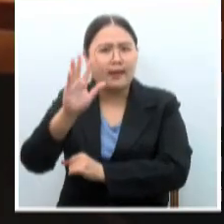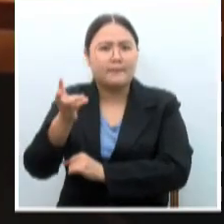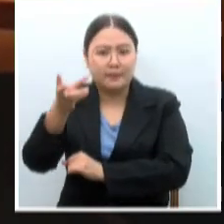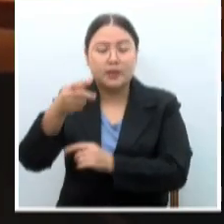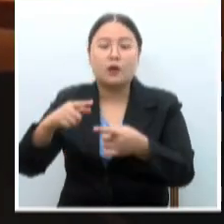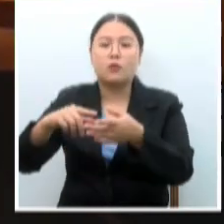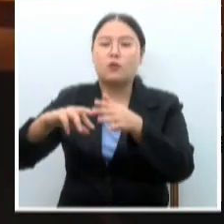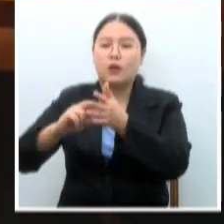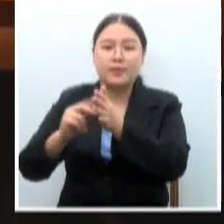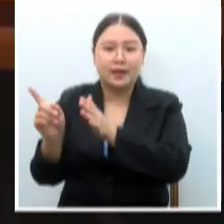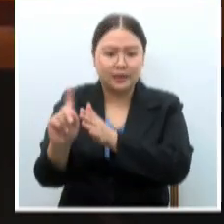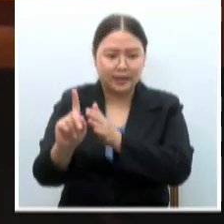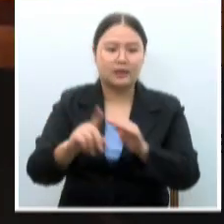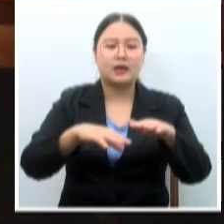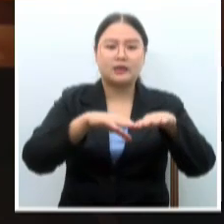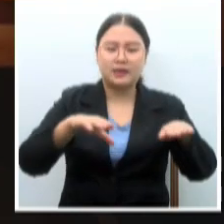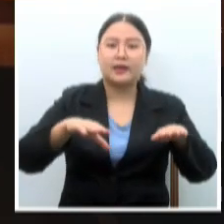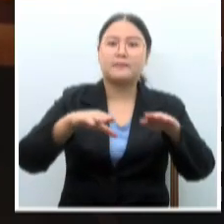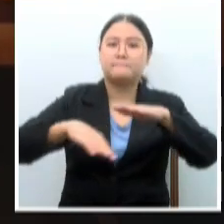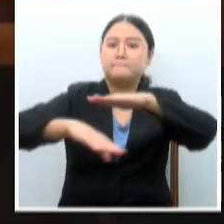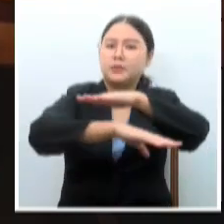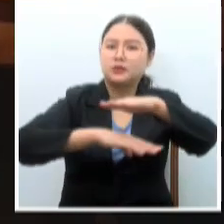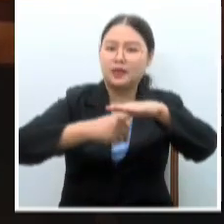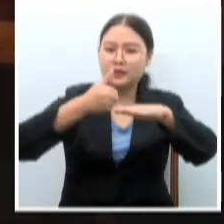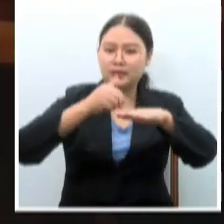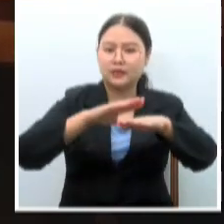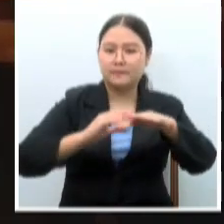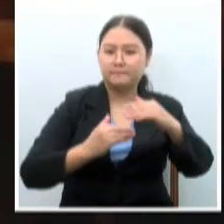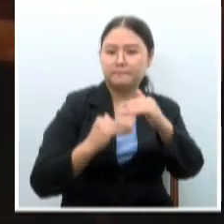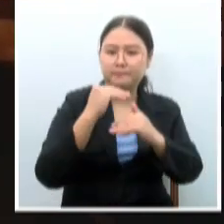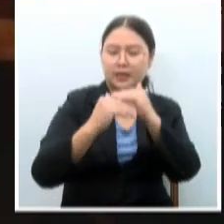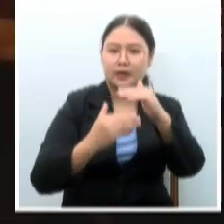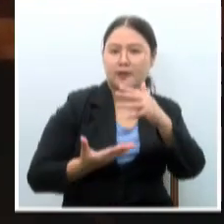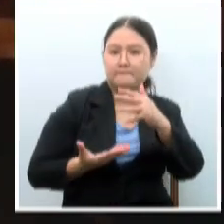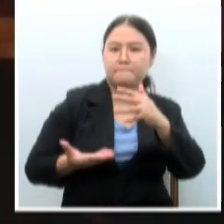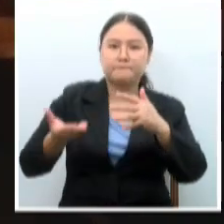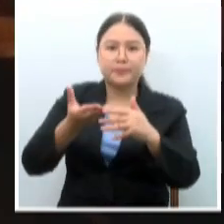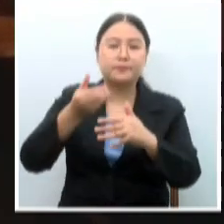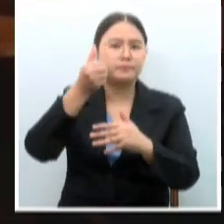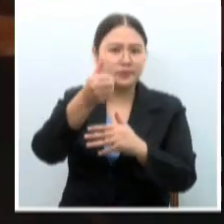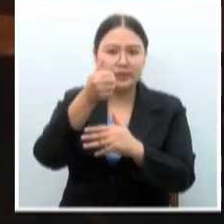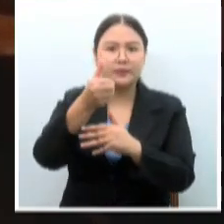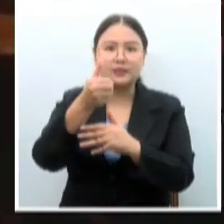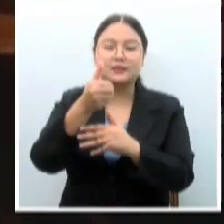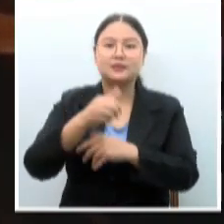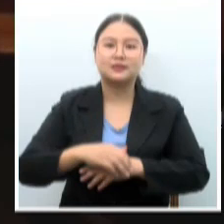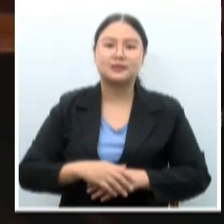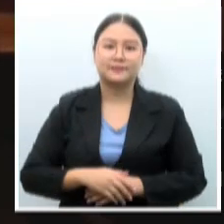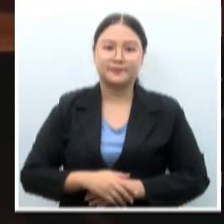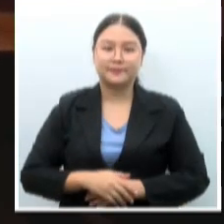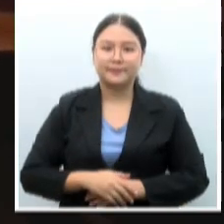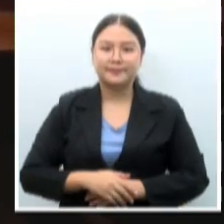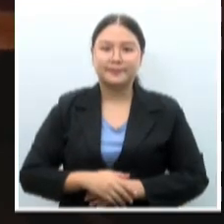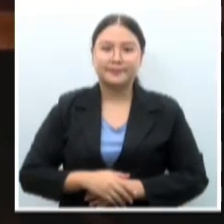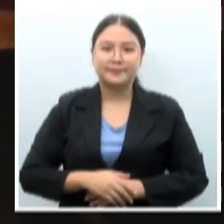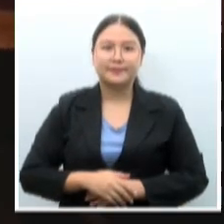ครับแล้วผมคิดว่าการเรียนรู้ในห้องดนตรีครับของสปท.เนี่ยก็ช่วยทำให้เราภูมิเด็กๆนะครับแล้วก็เตรียมพร้อมเด็กๆ